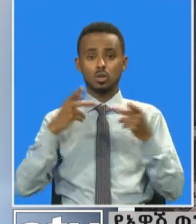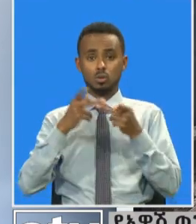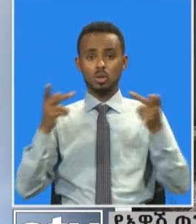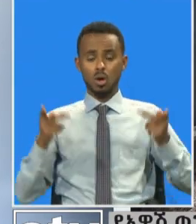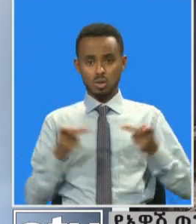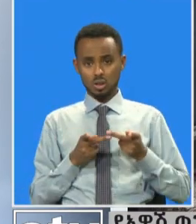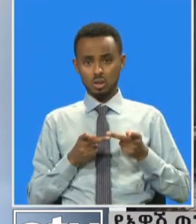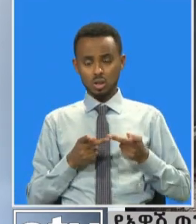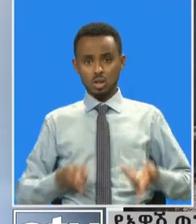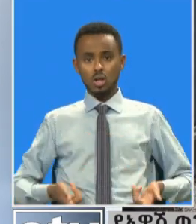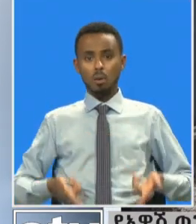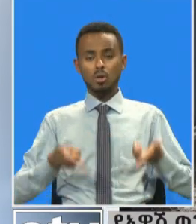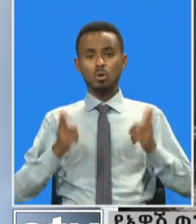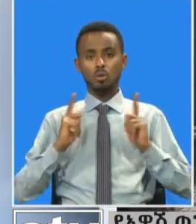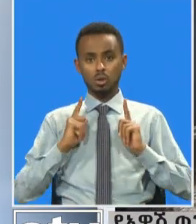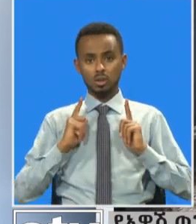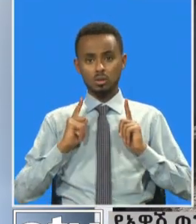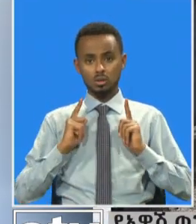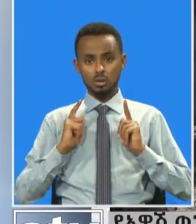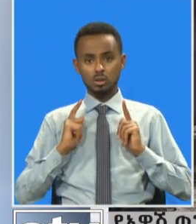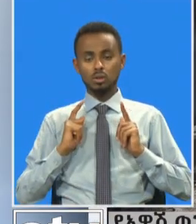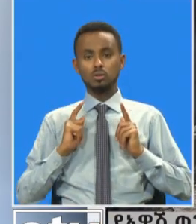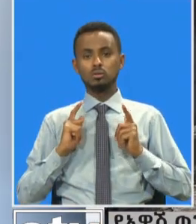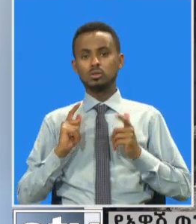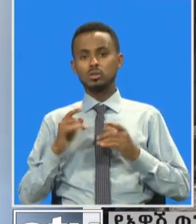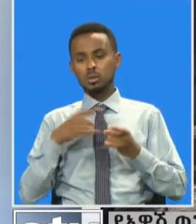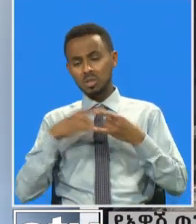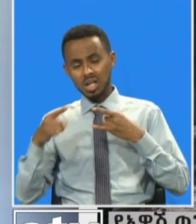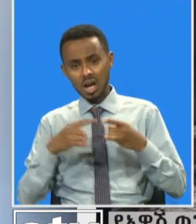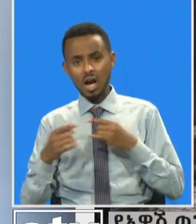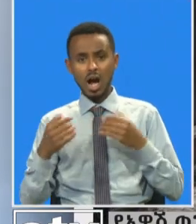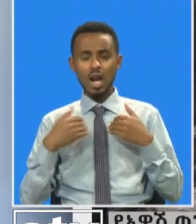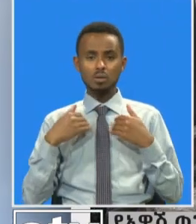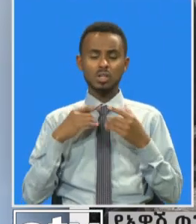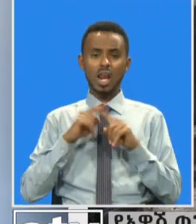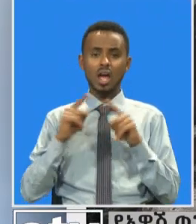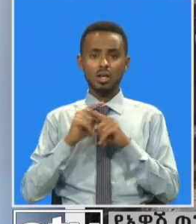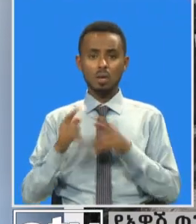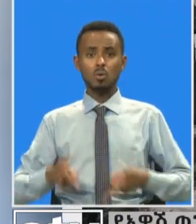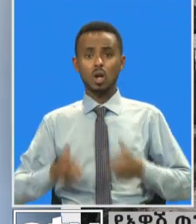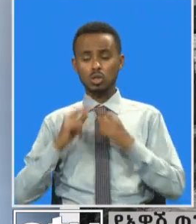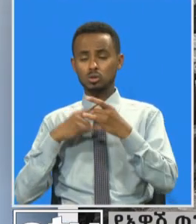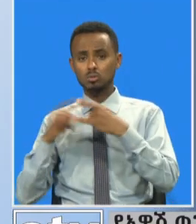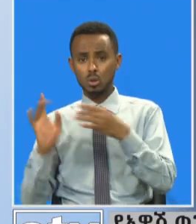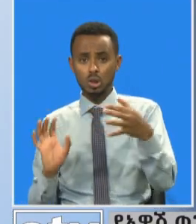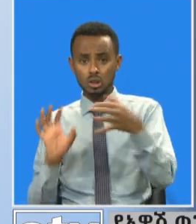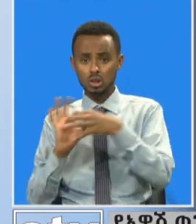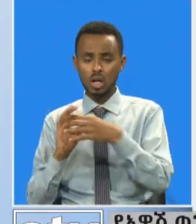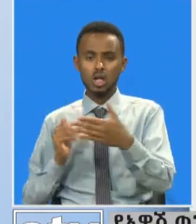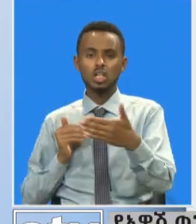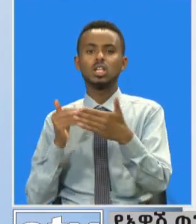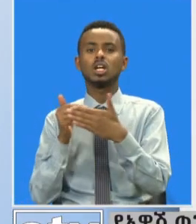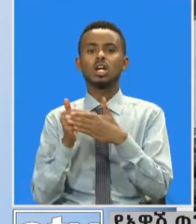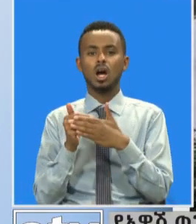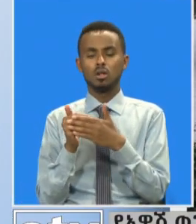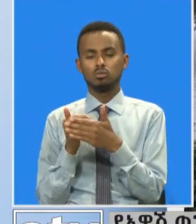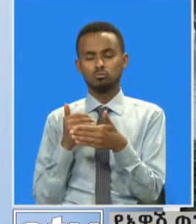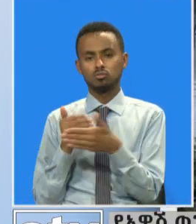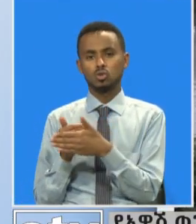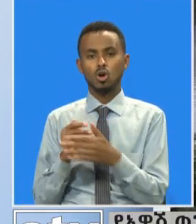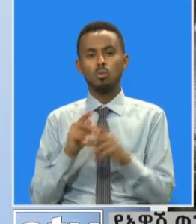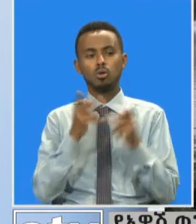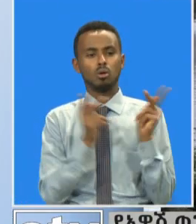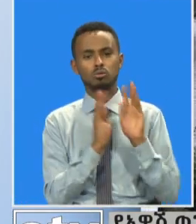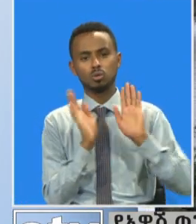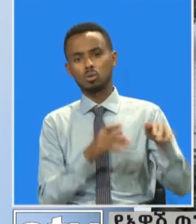ቦታዎች ከሚኖሩ ወዳጅነት ዝምድና ከተለያየ መልኩ ከሚኖራቸው ተደርጋ እየተጠጋ ከቦታው